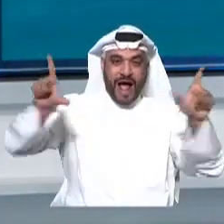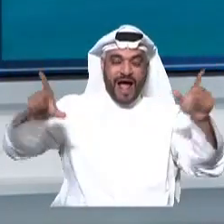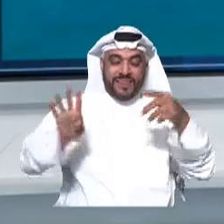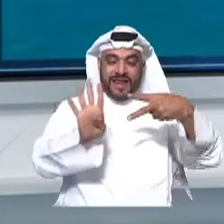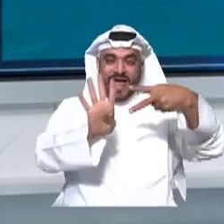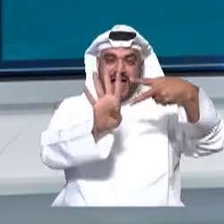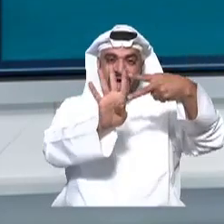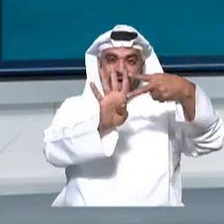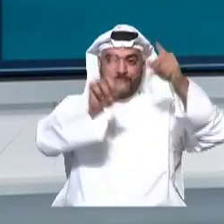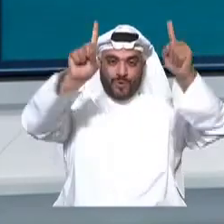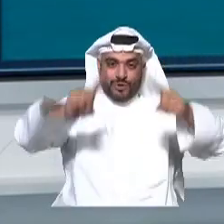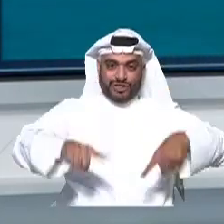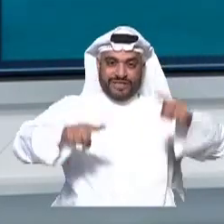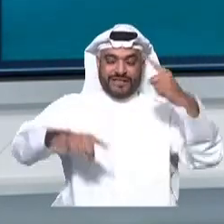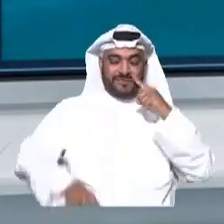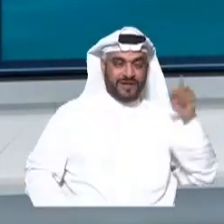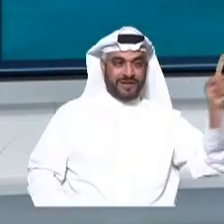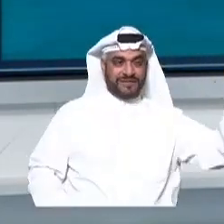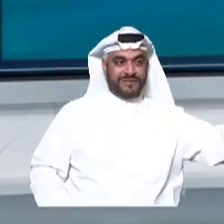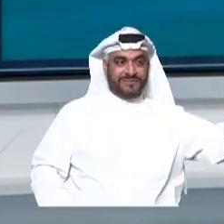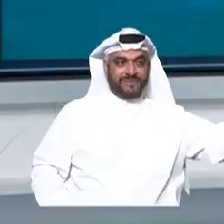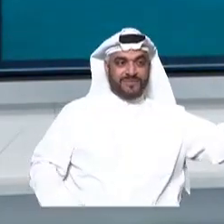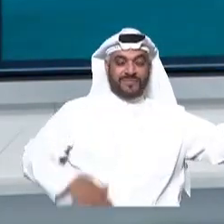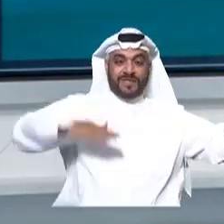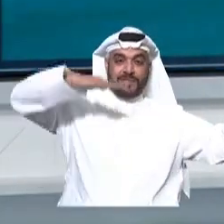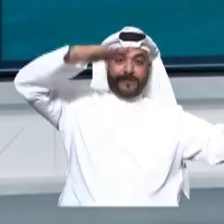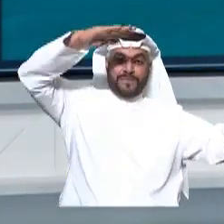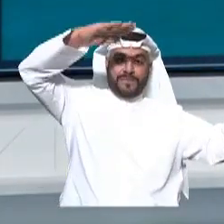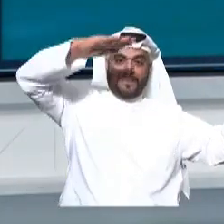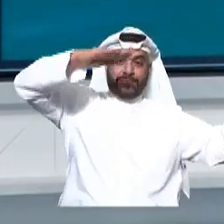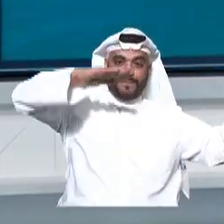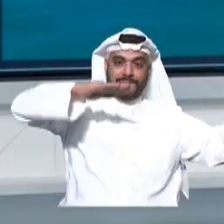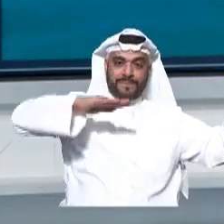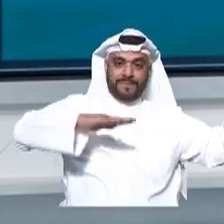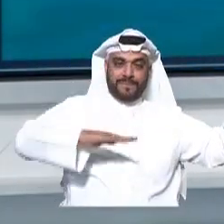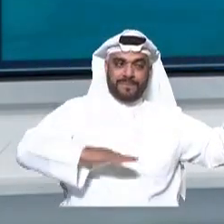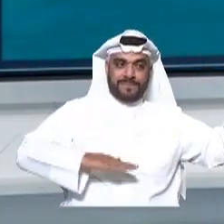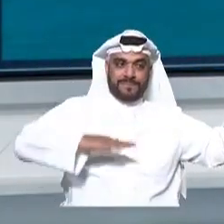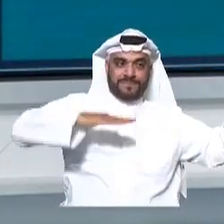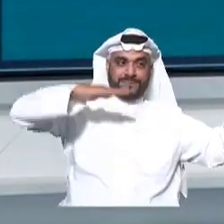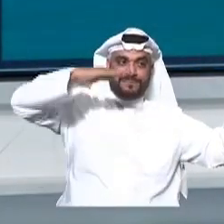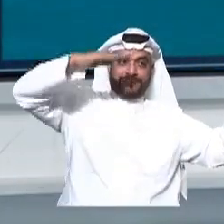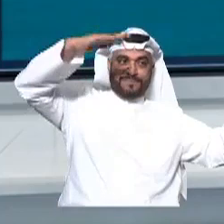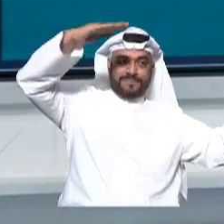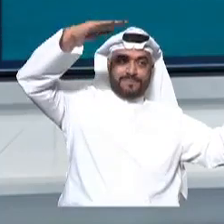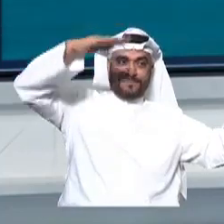24 ساعة القادمة، حالة البحر خفيف إلى معتدل الموج بوجه عام، ارتفاع الموج يبلغ ما بين